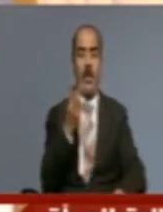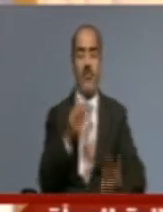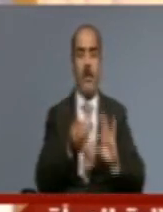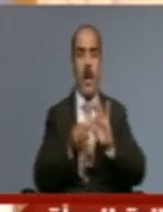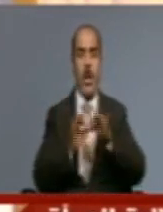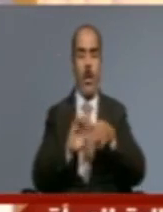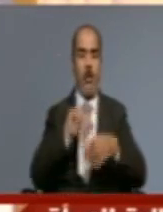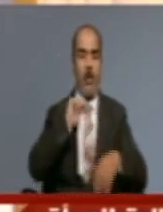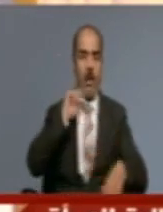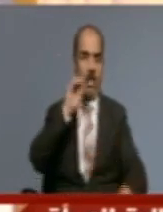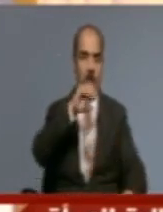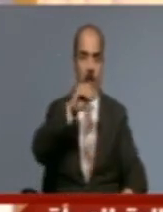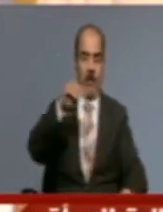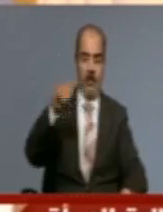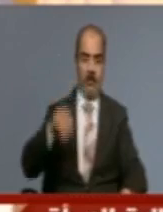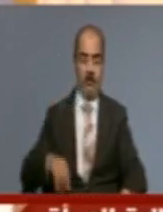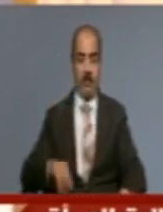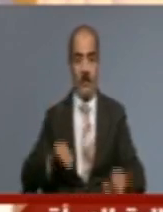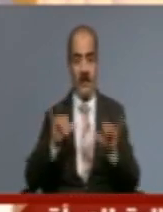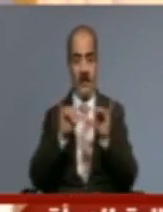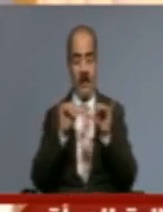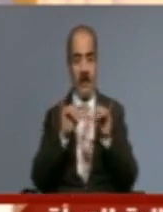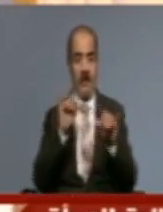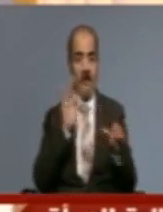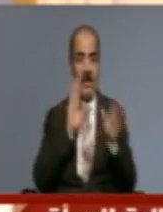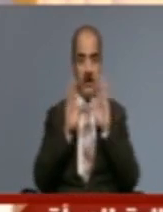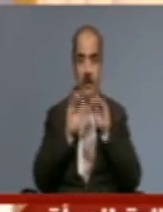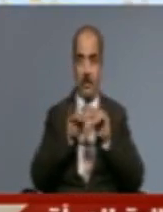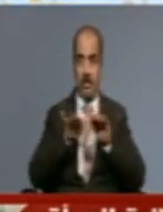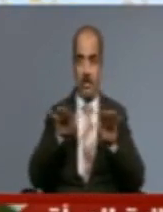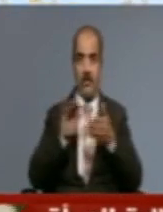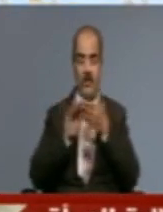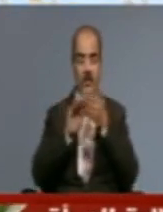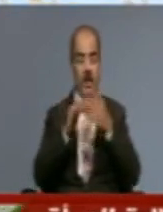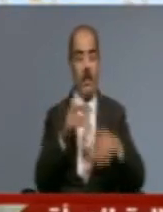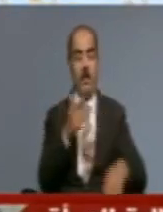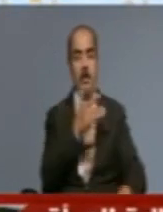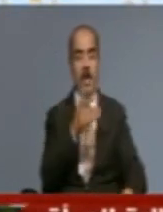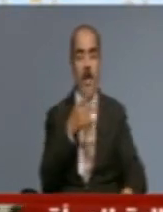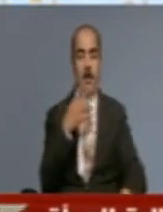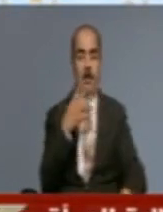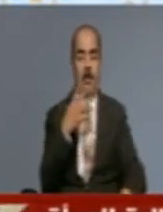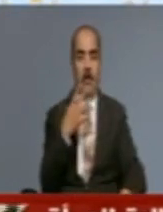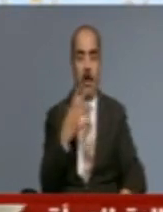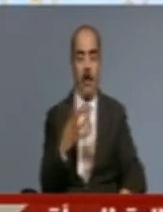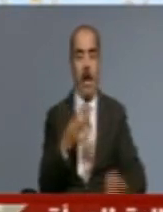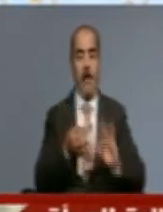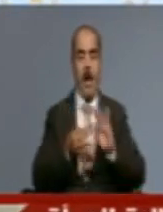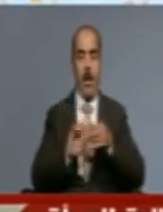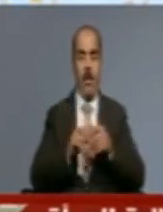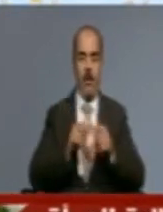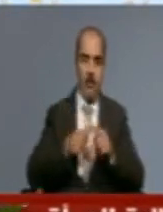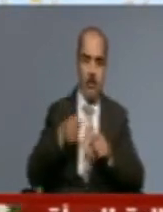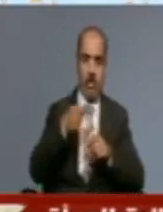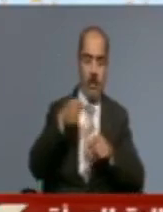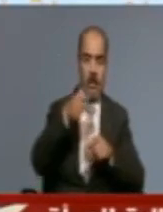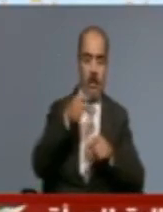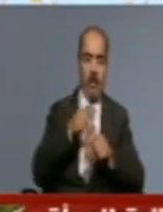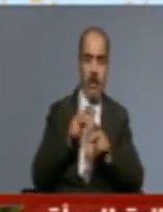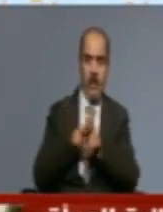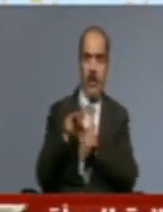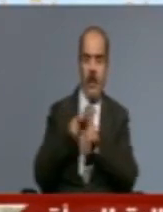المحافظات، وعلى مواقع التواصل الاجتماعي إلى 104 ملايين معدل وصول عبر الحملات